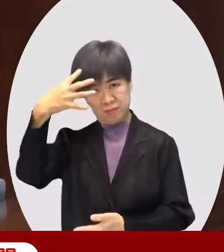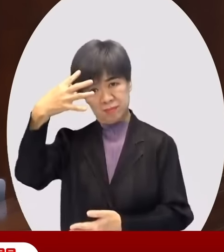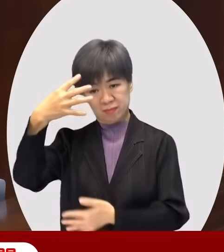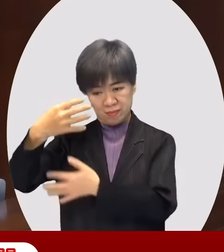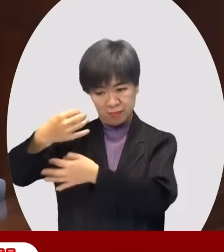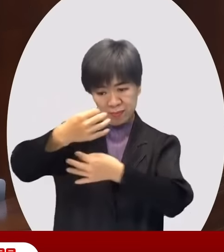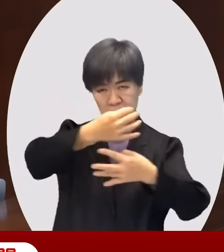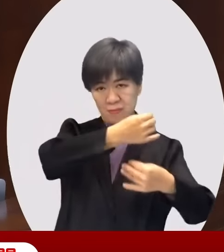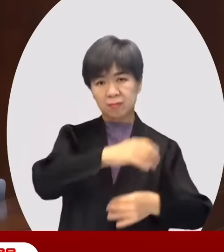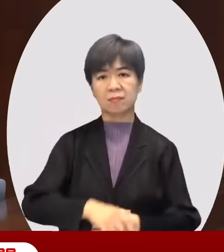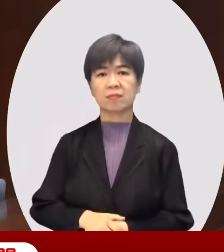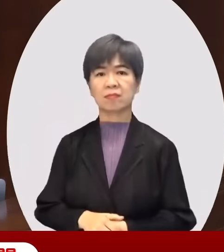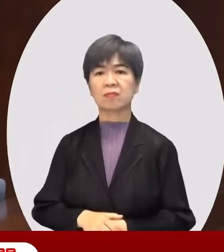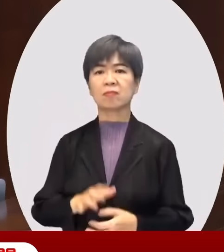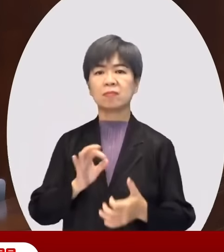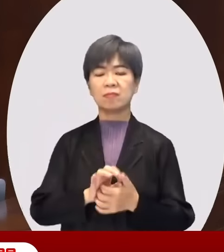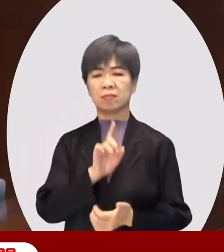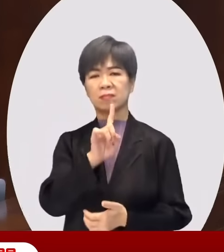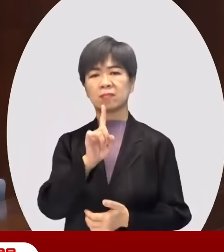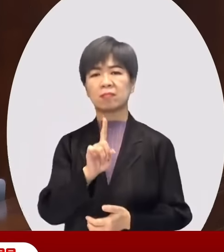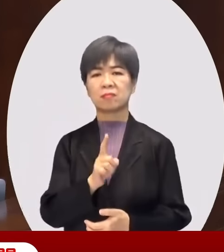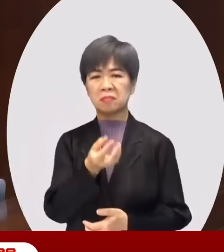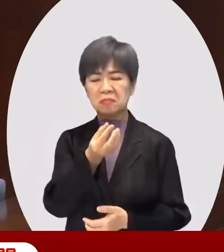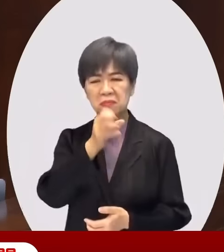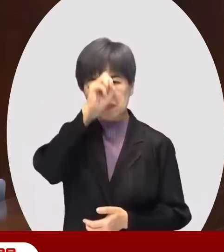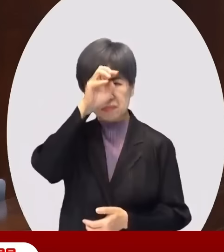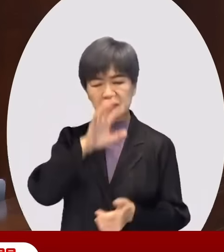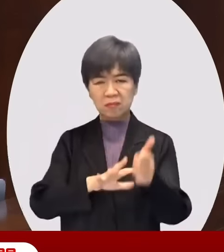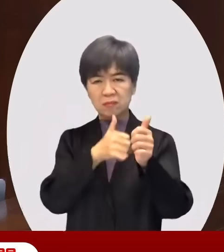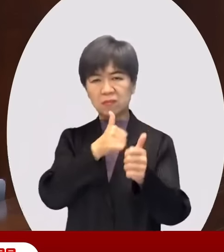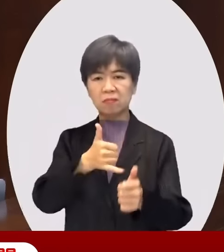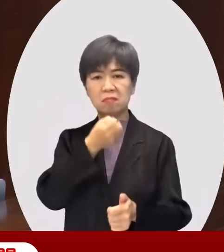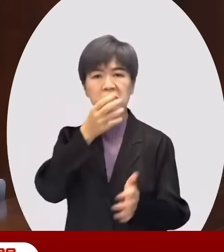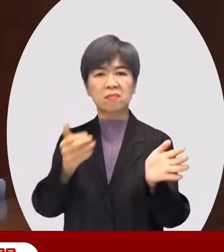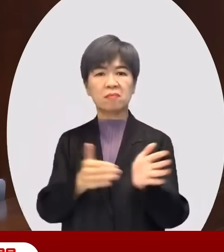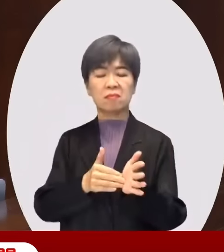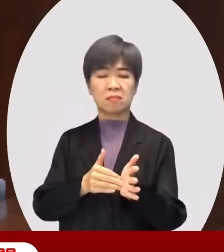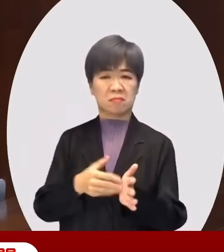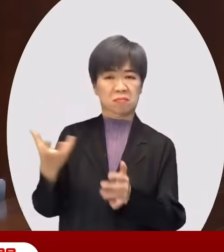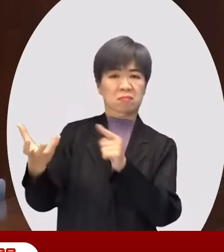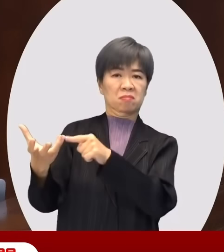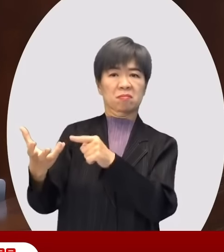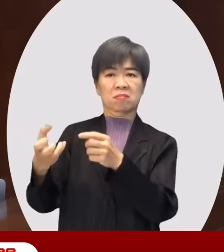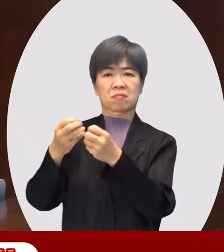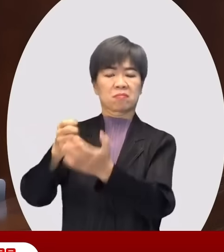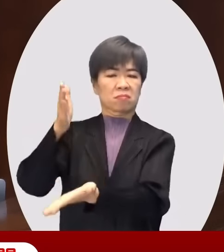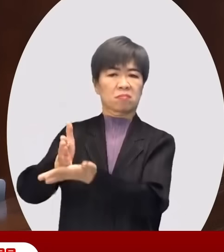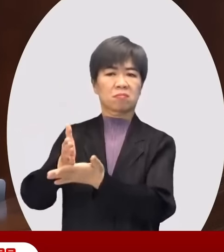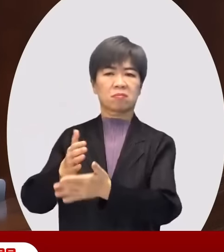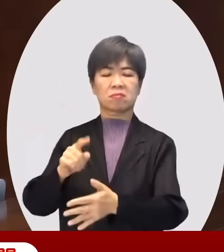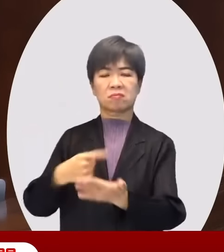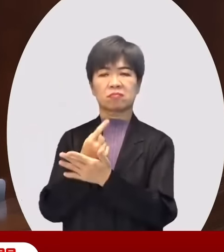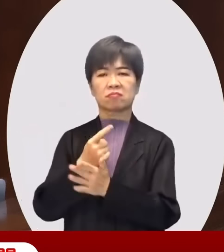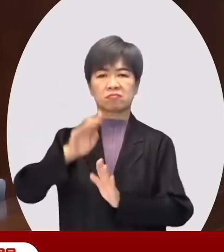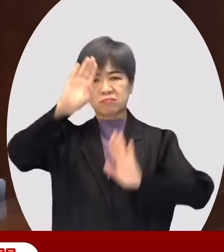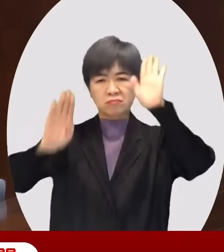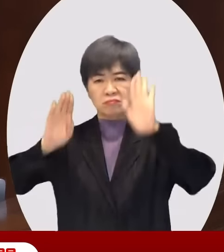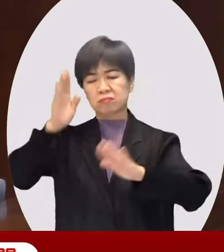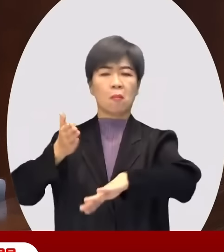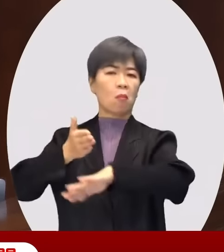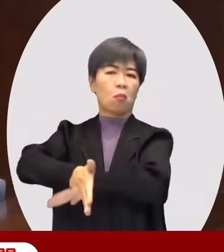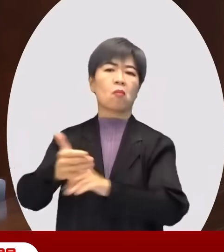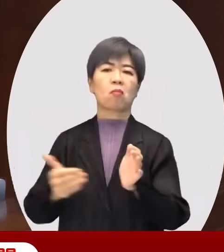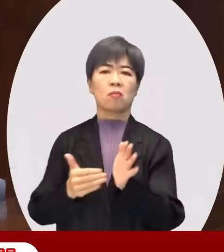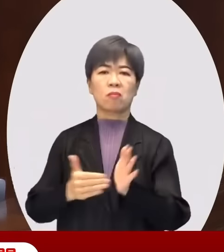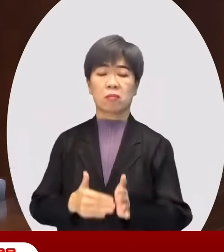会，都在一位少数党委员发言后，多数党就直接停止讨论动议，并举手表决通